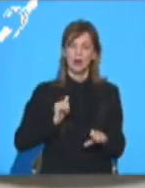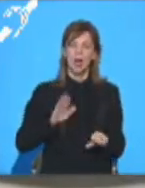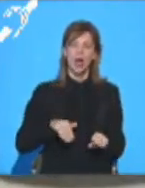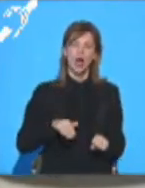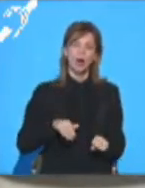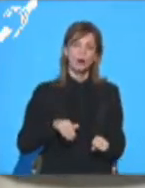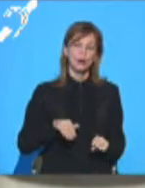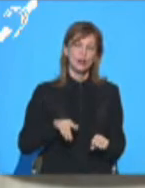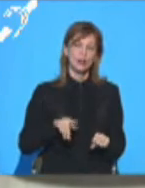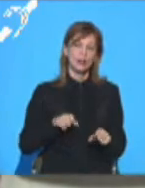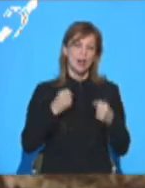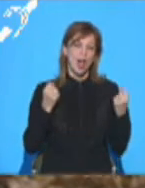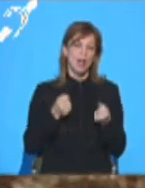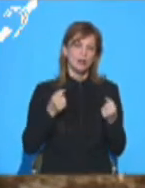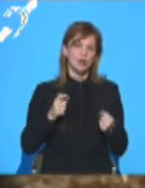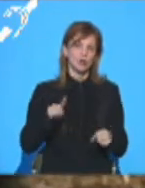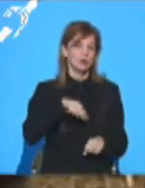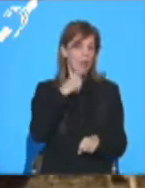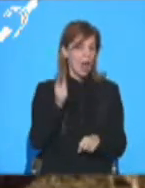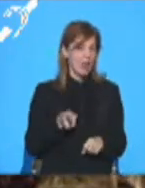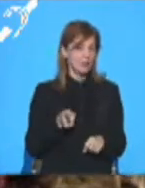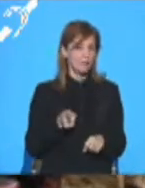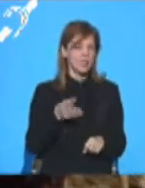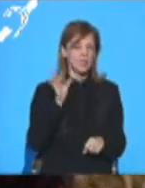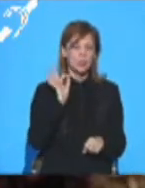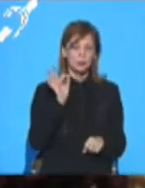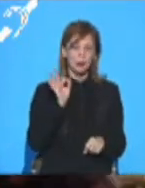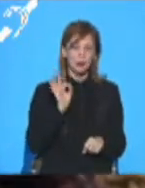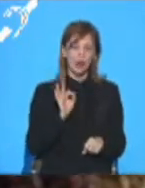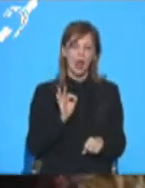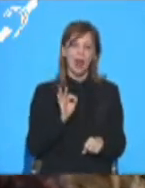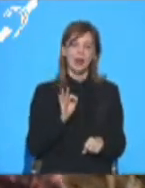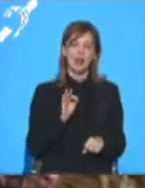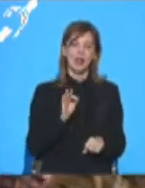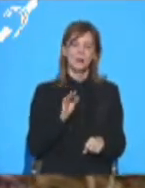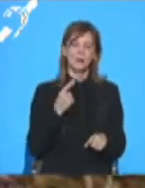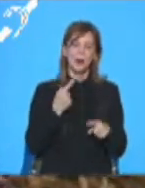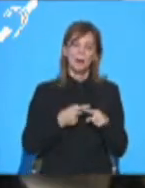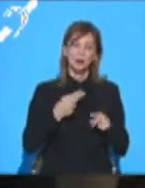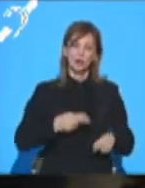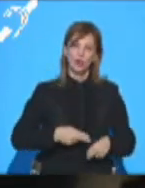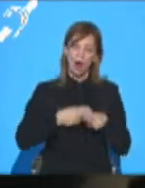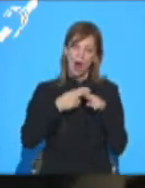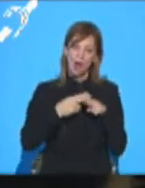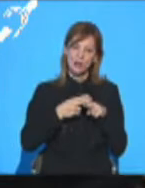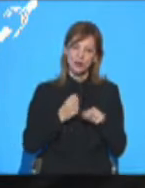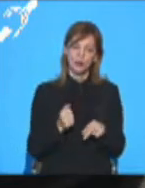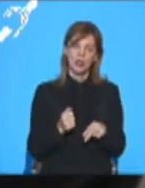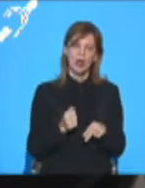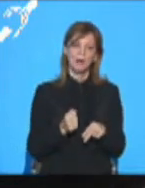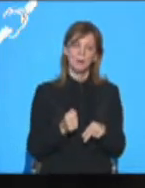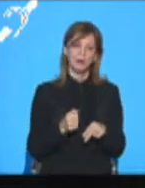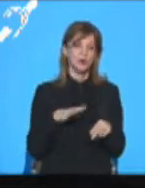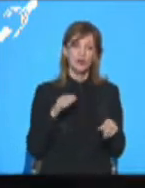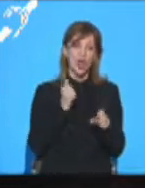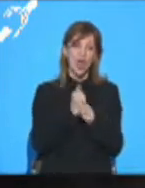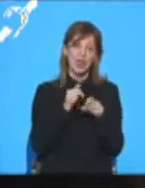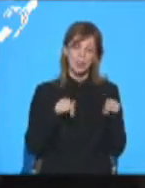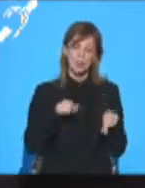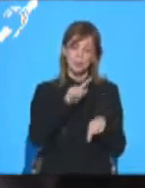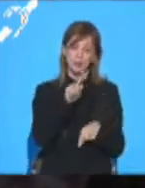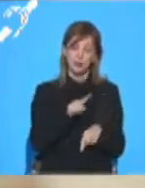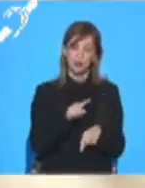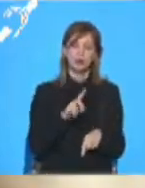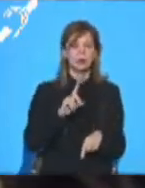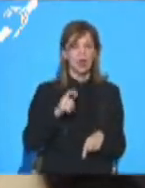și misiuni de suflet. Ce astfel de acțiuni cu scop caritabil ați desfășurat în această perioadă? Într-adevăr,